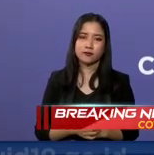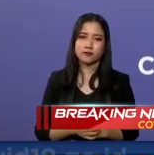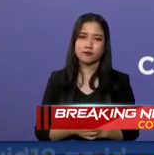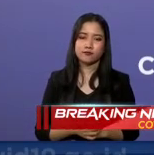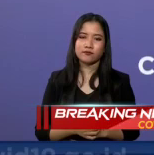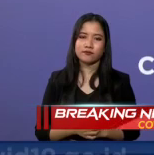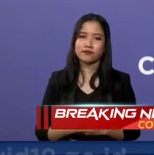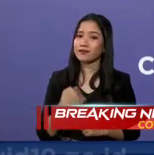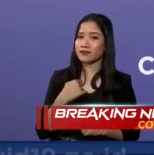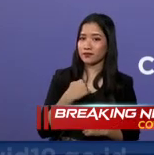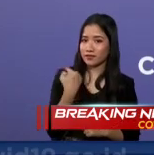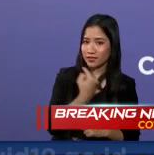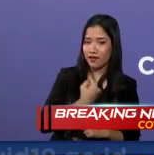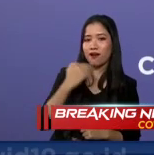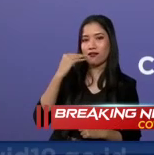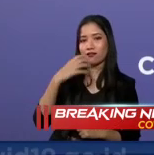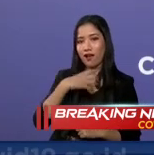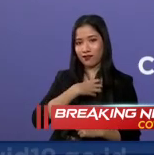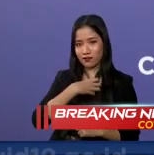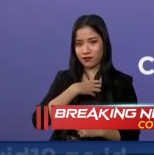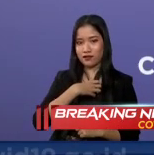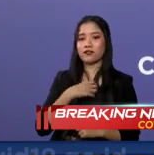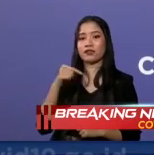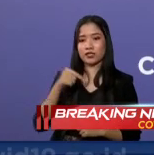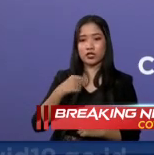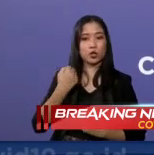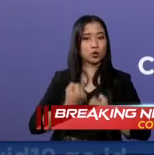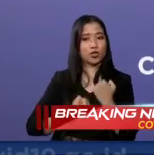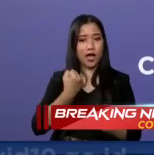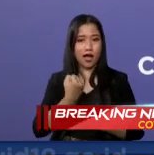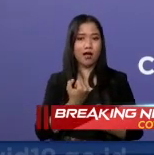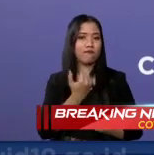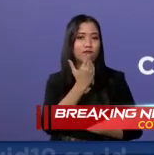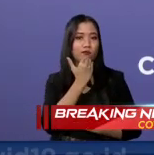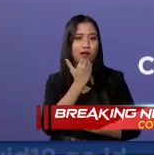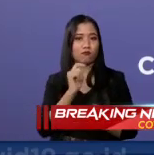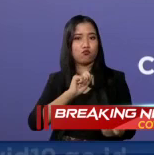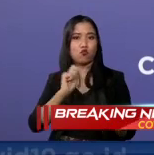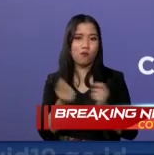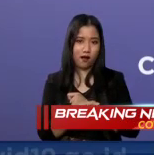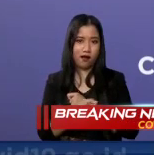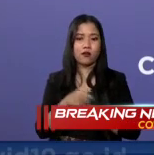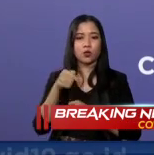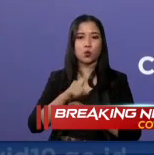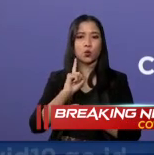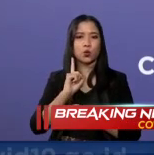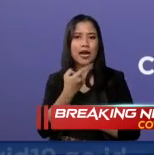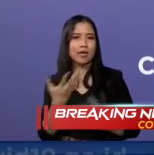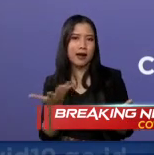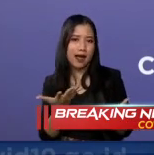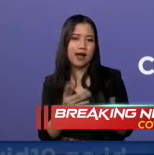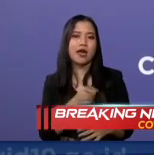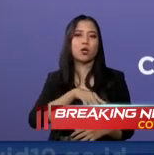basis dari upaya untuk merubah kebiasaan ini ada pada keluarga